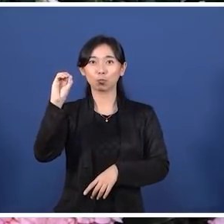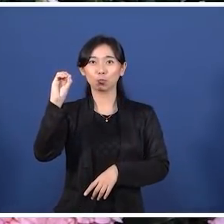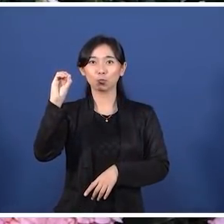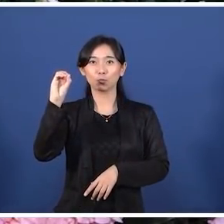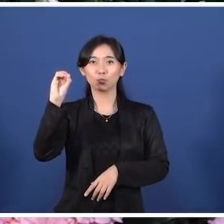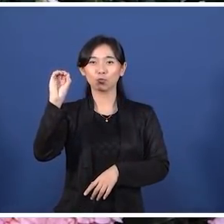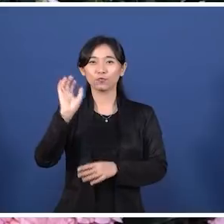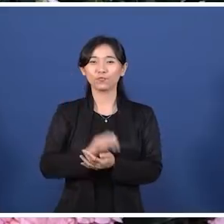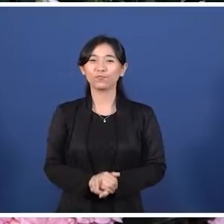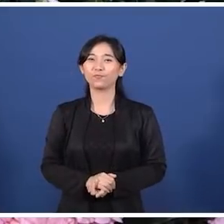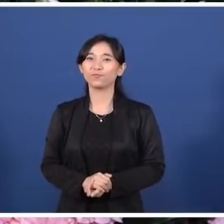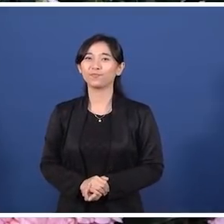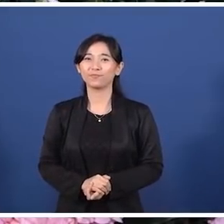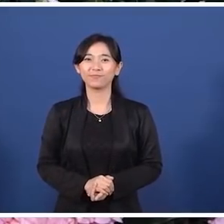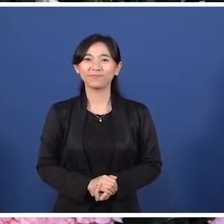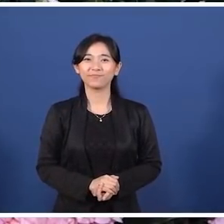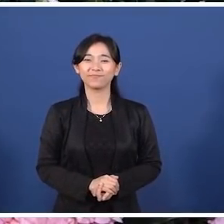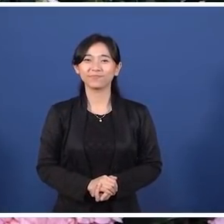ke-20.